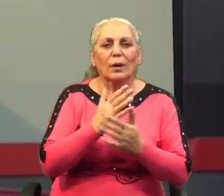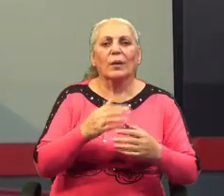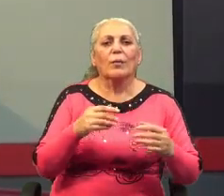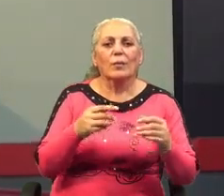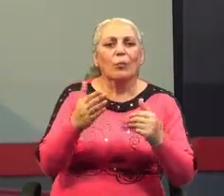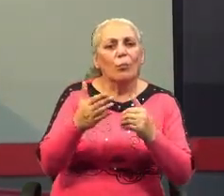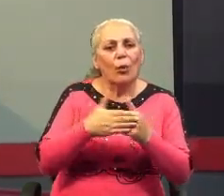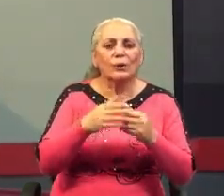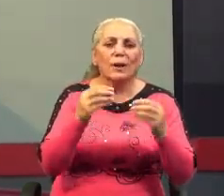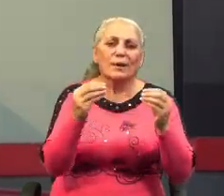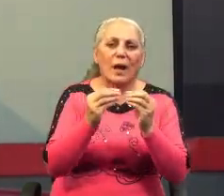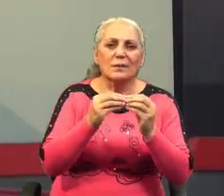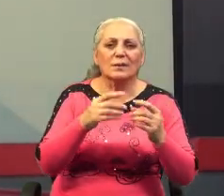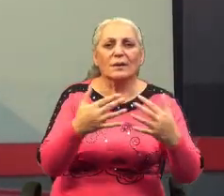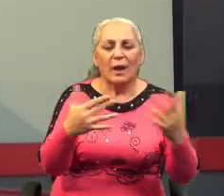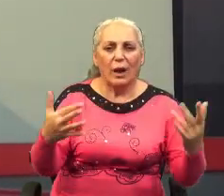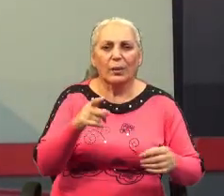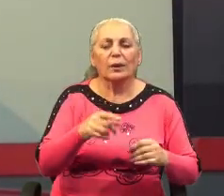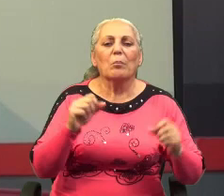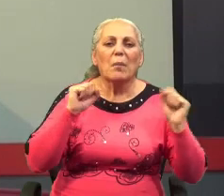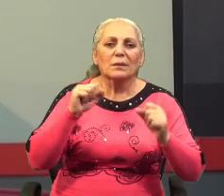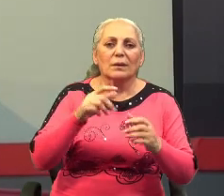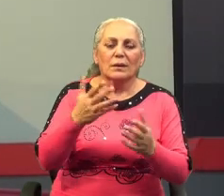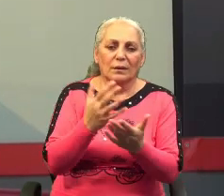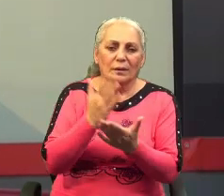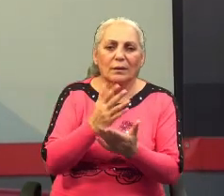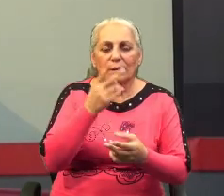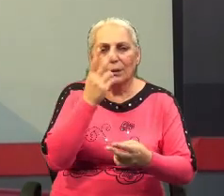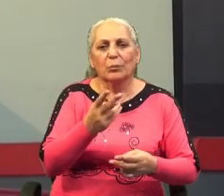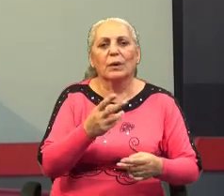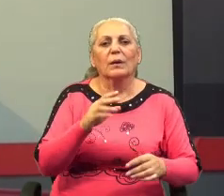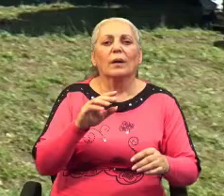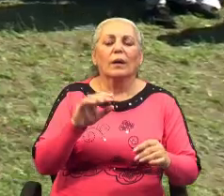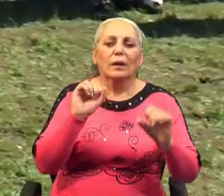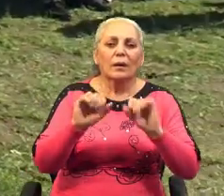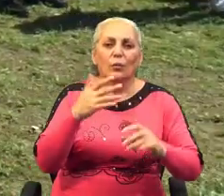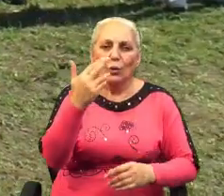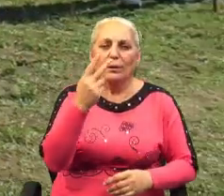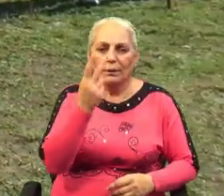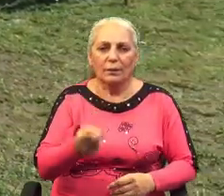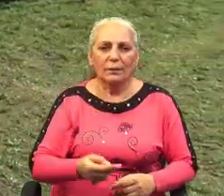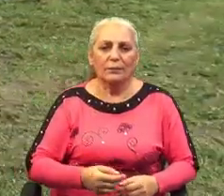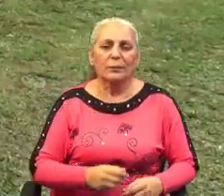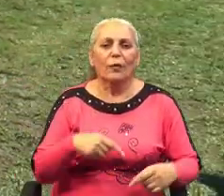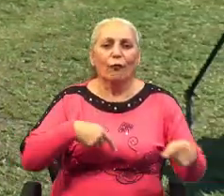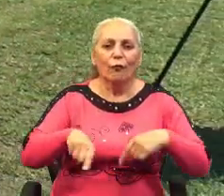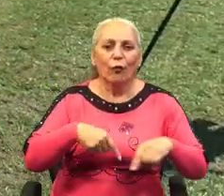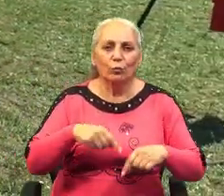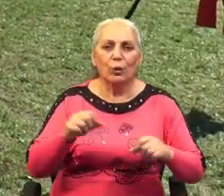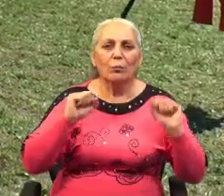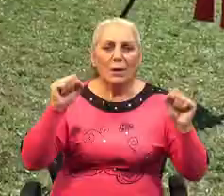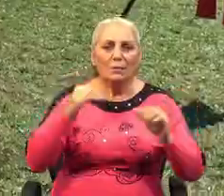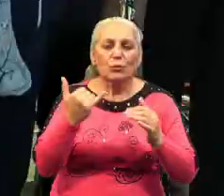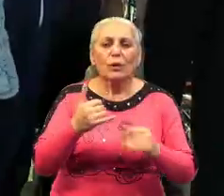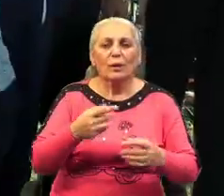ուժերն են փորձել Լոռեցի մարզիկները։ Միջոցառումն անցեկացվում համապատասխան նախարարության նախաձեռնությամբ։ Վանաձորի ֆուտբոլի մարզադպրոցի խաղադաշտում